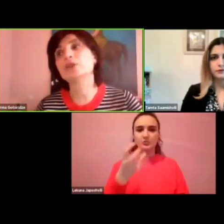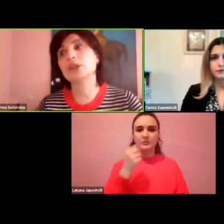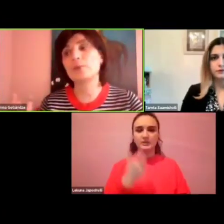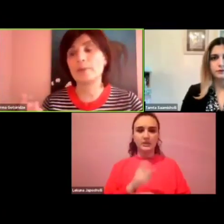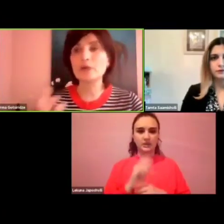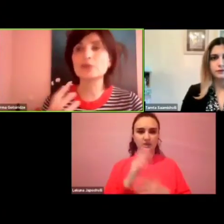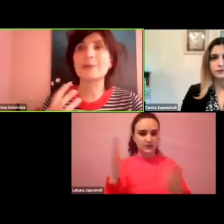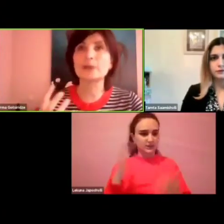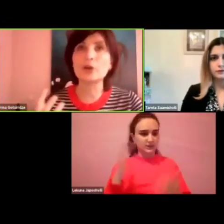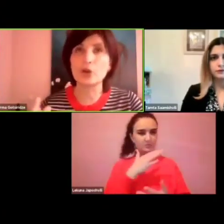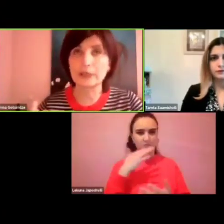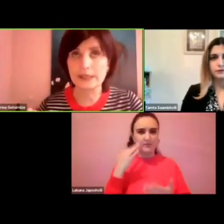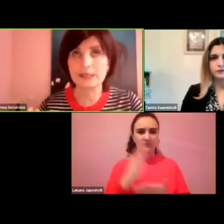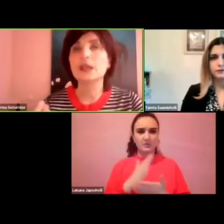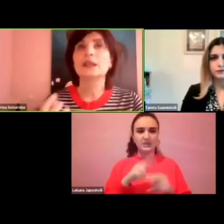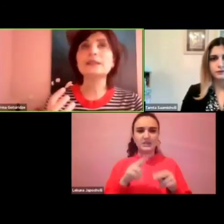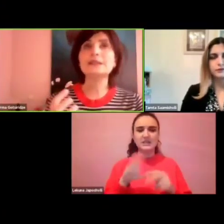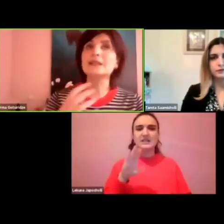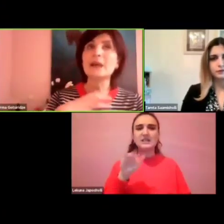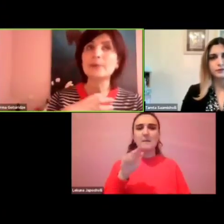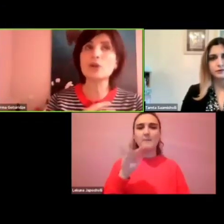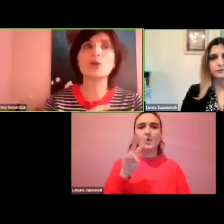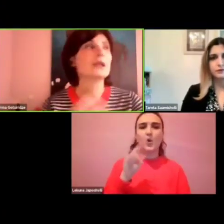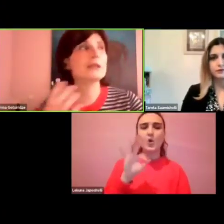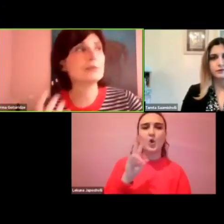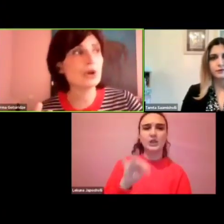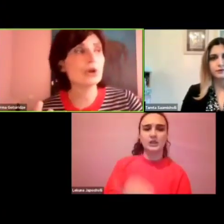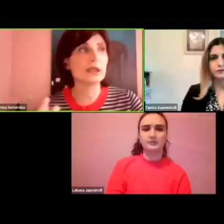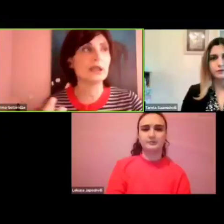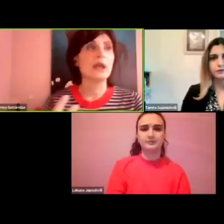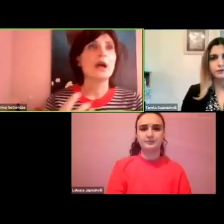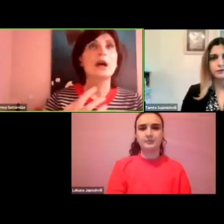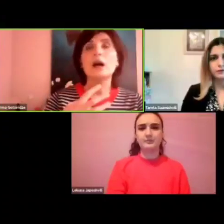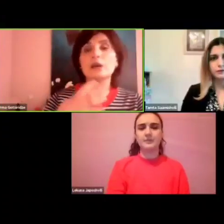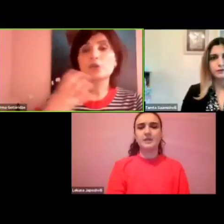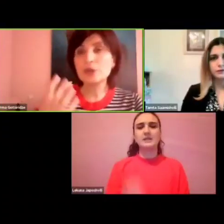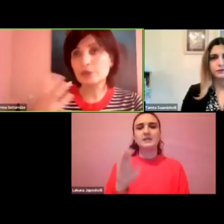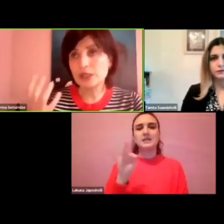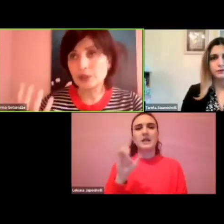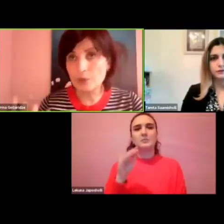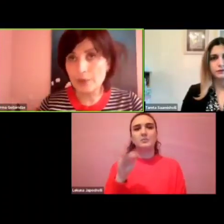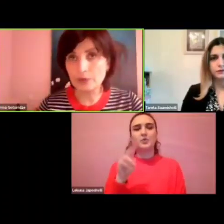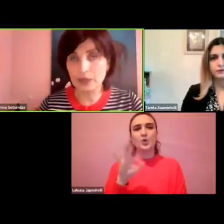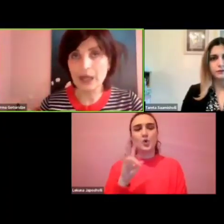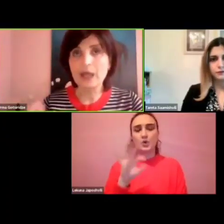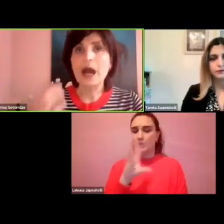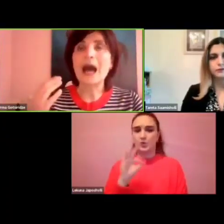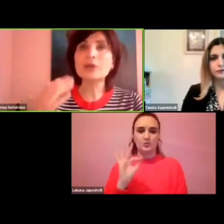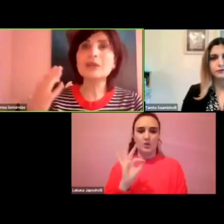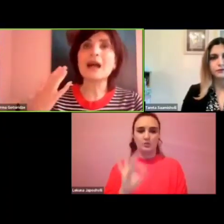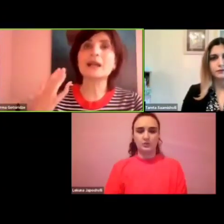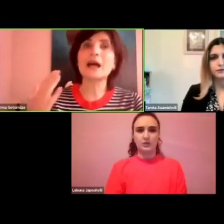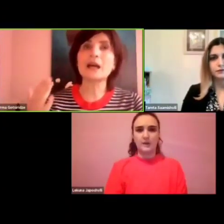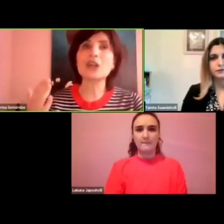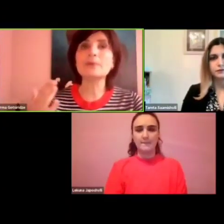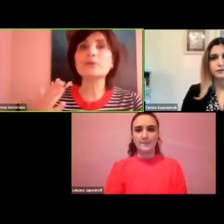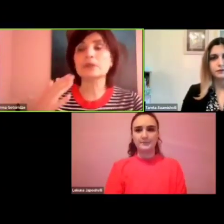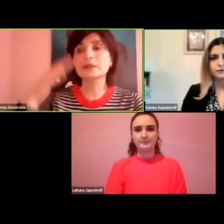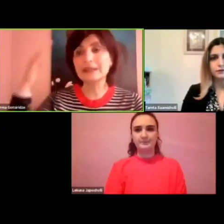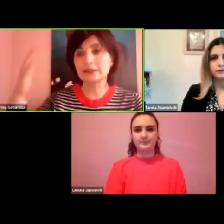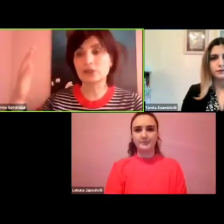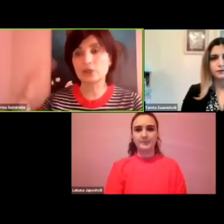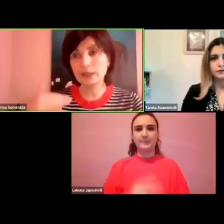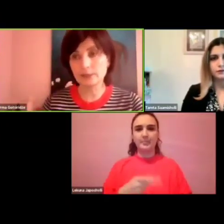დიდი რაოდენობა მაქვს სტაფილოკოკის. იცით რა, ის სტაფილოკოკი, ის სტრეპტოკოკი ჩვენთვის ეს ნორმალურია. არ უნდა